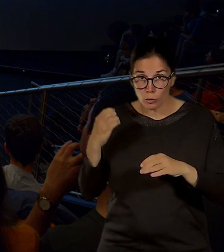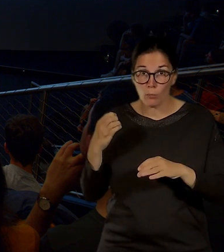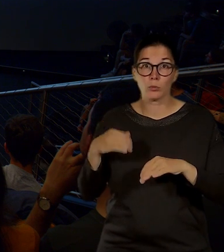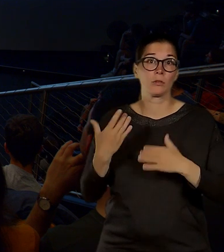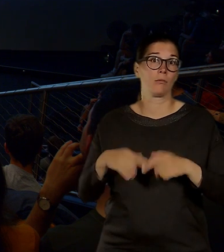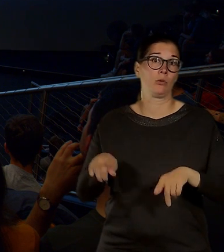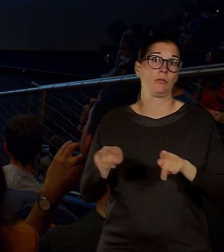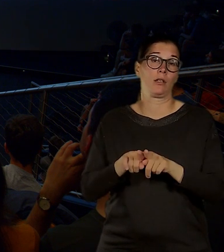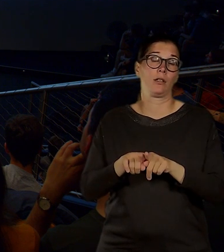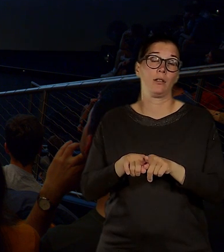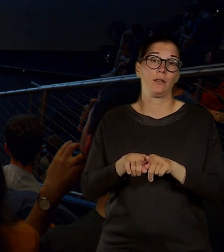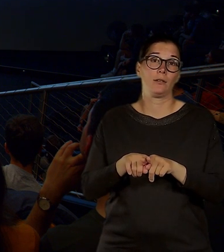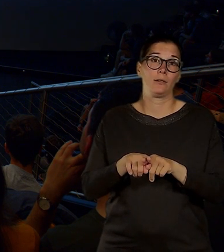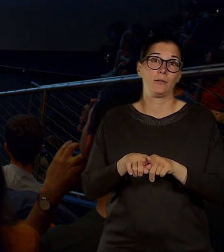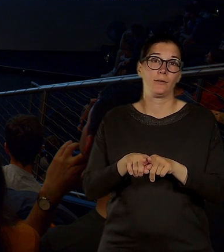významné řešení